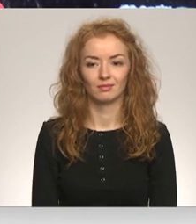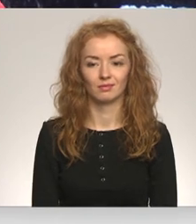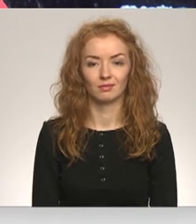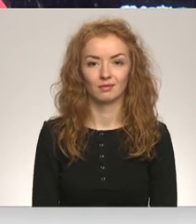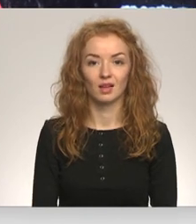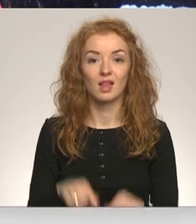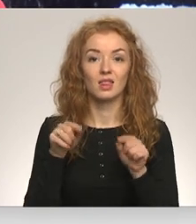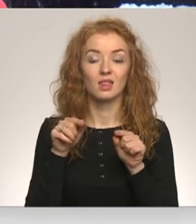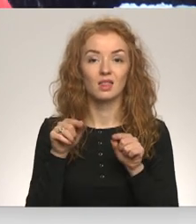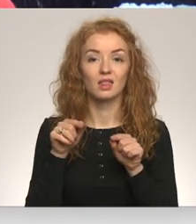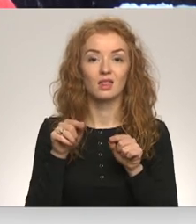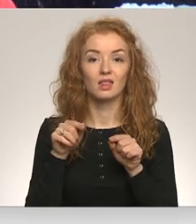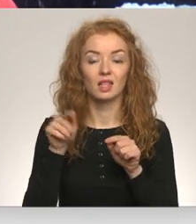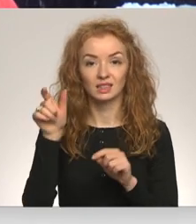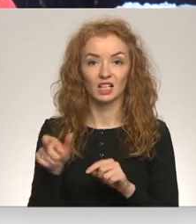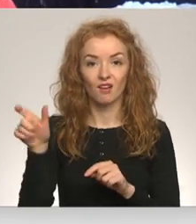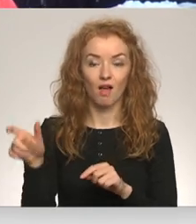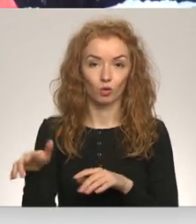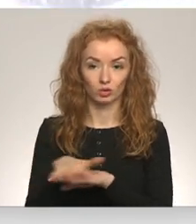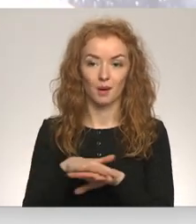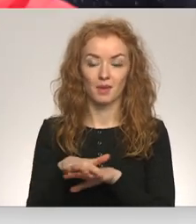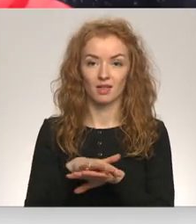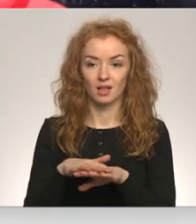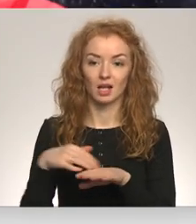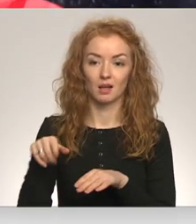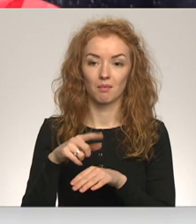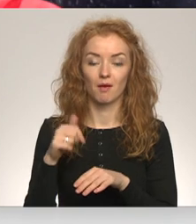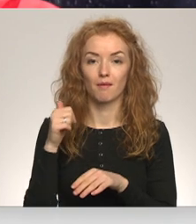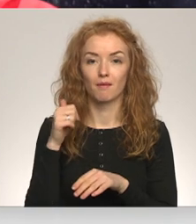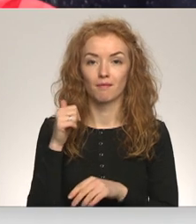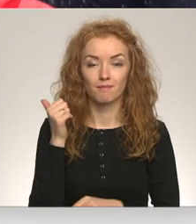par politiku, cilvēku sabiedrībā.